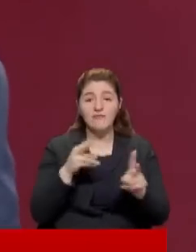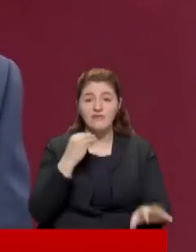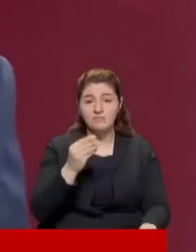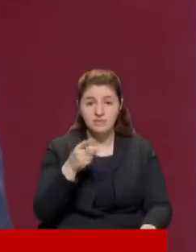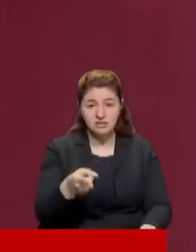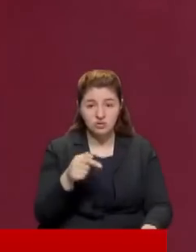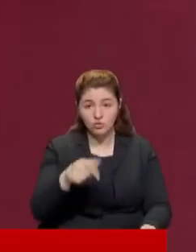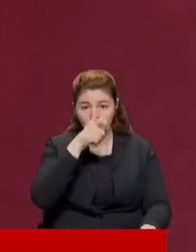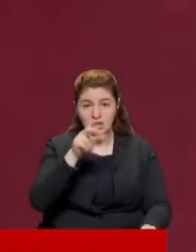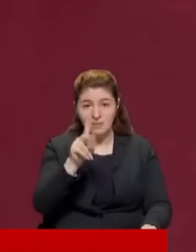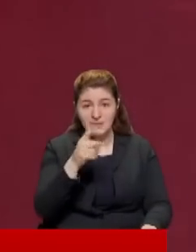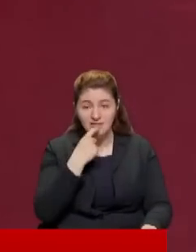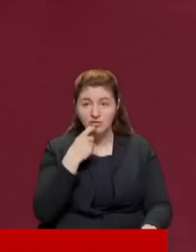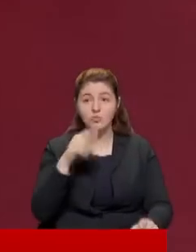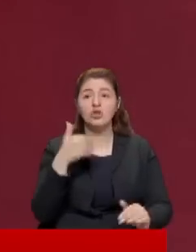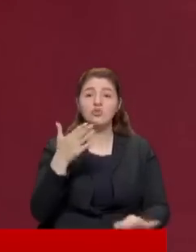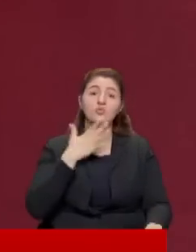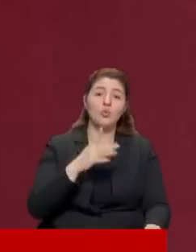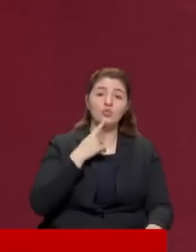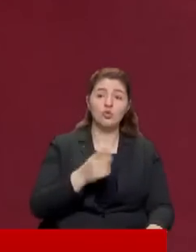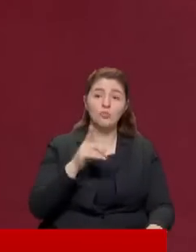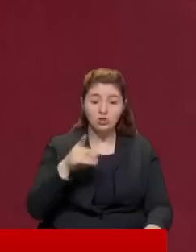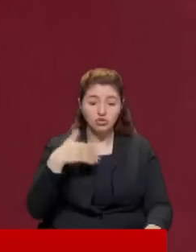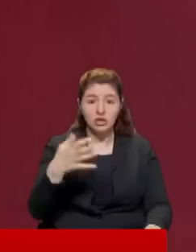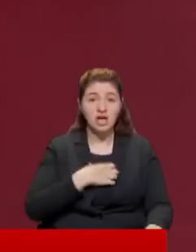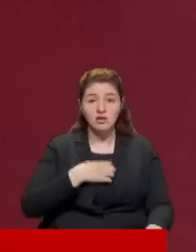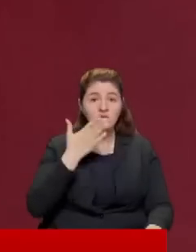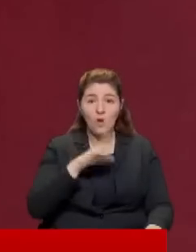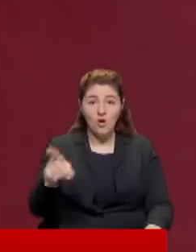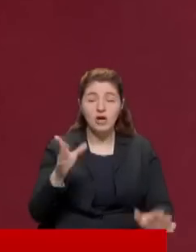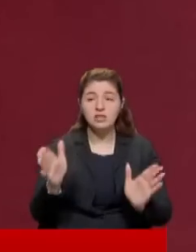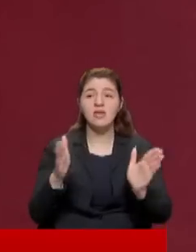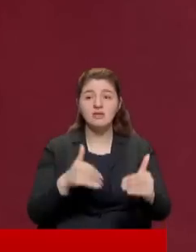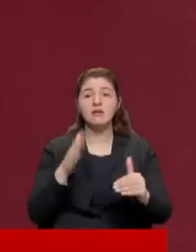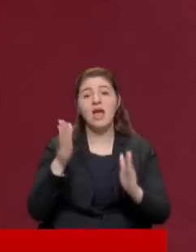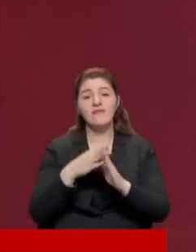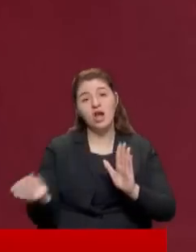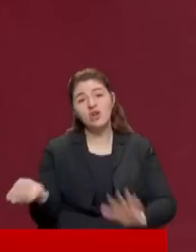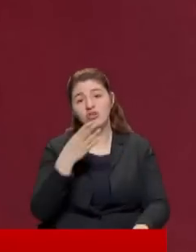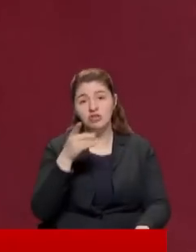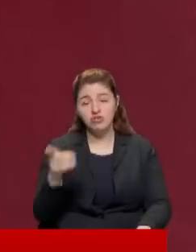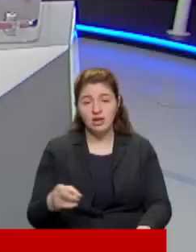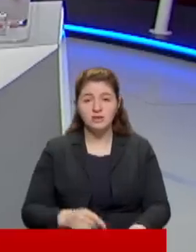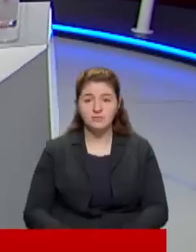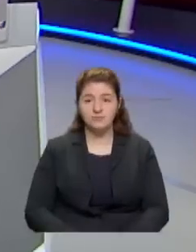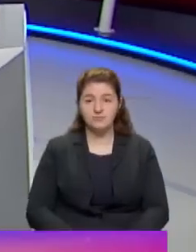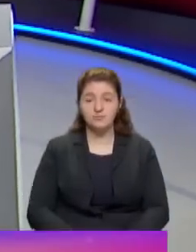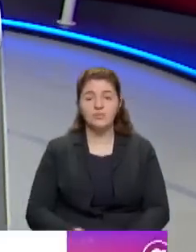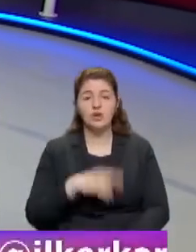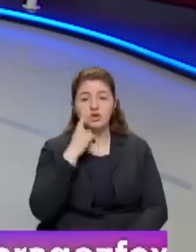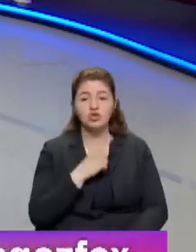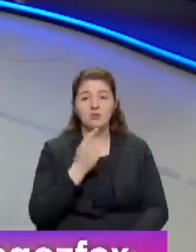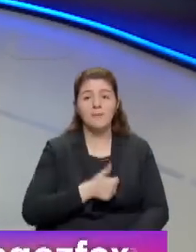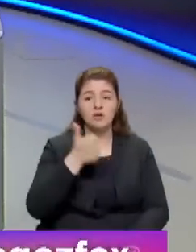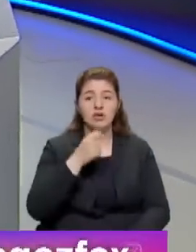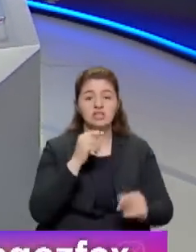Şimdi bundan sonra imar affı yok diyor. Bundan sonra kendi yok. Sandıkta milletimiz onu evine gönderecek.